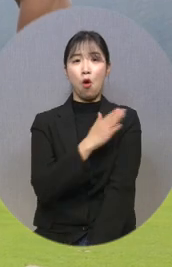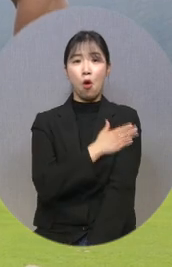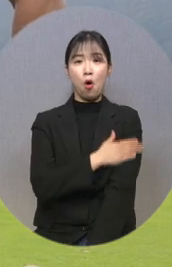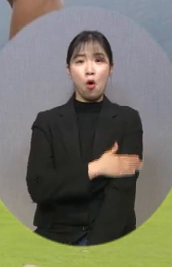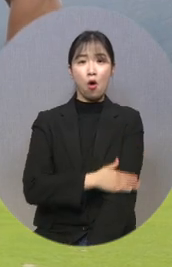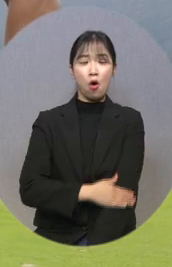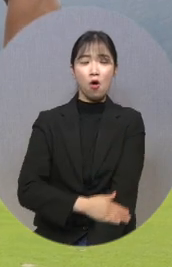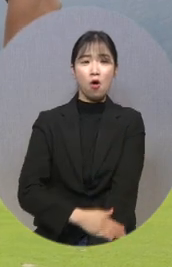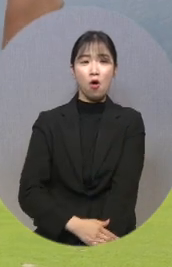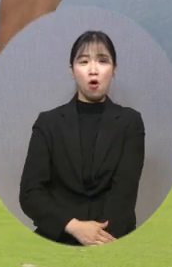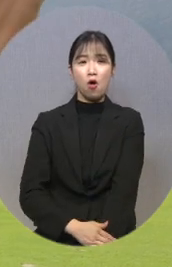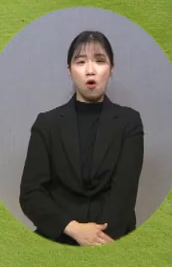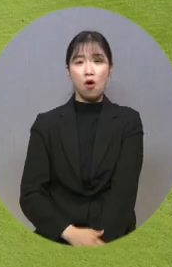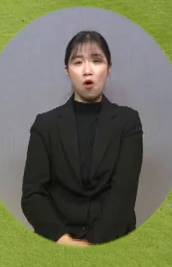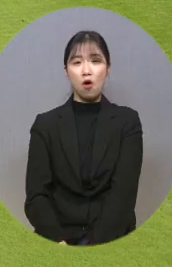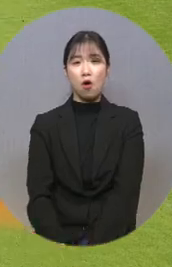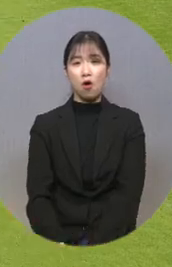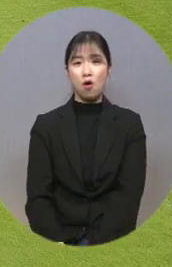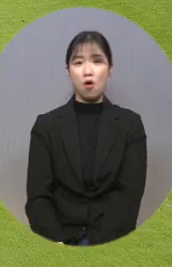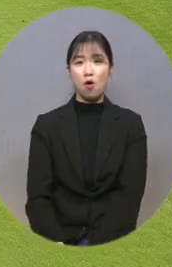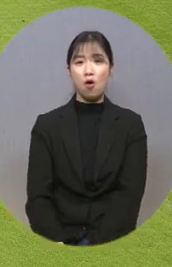굿샷.